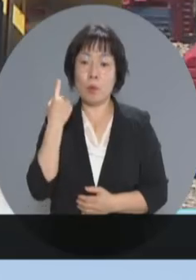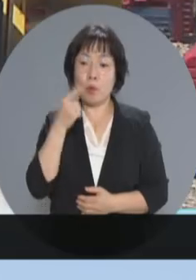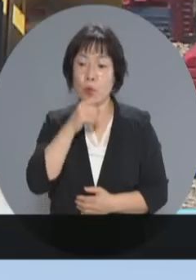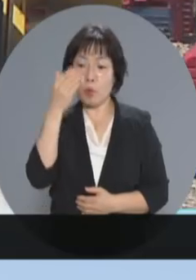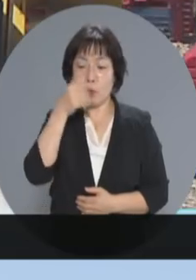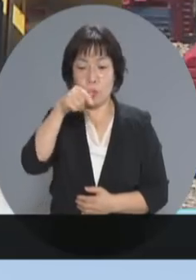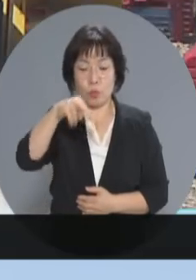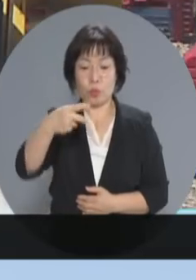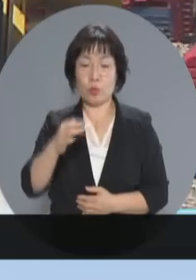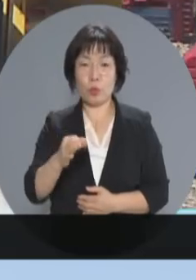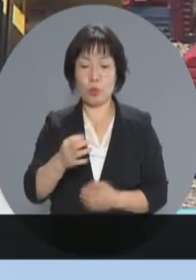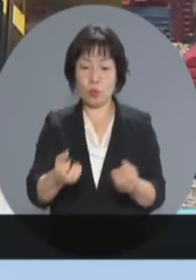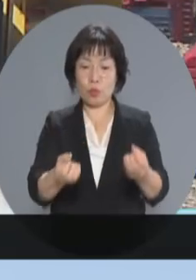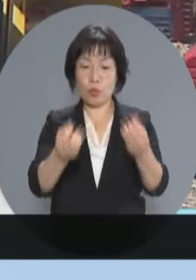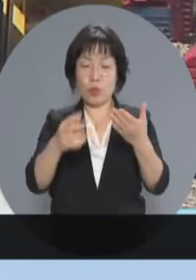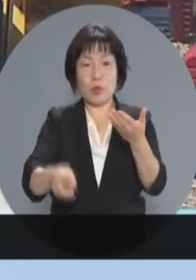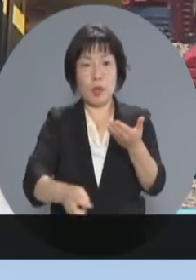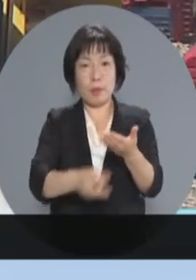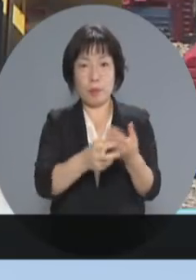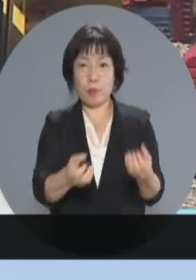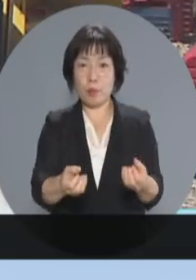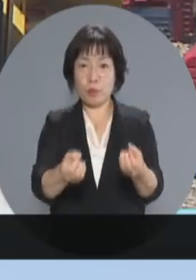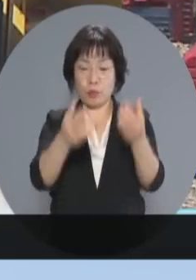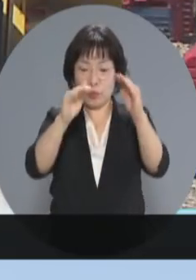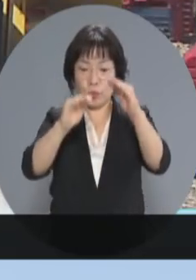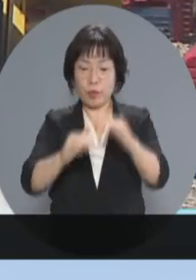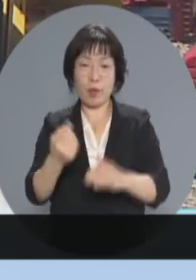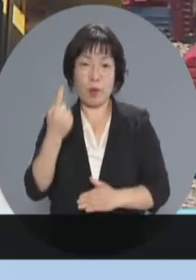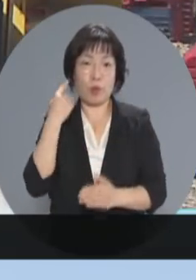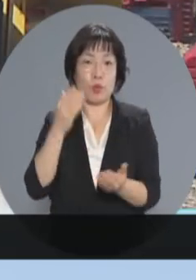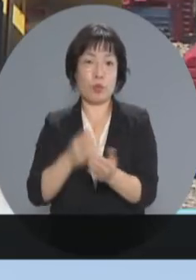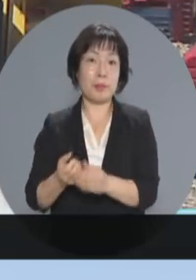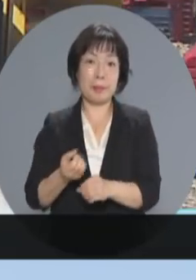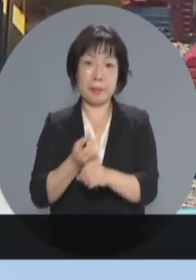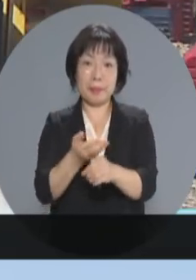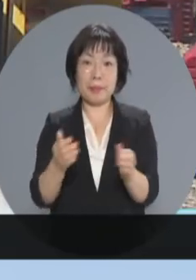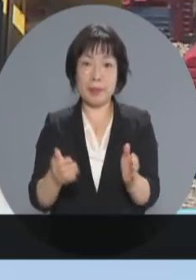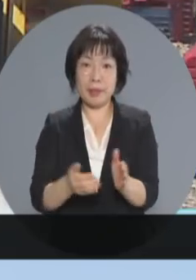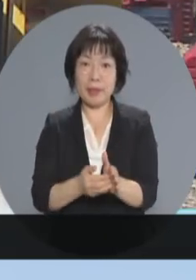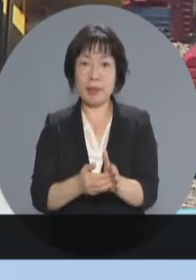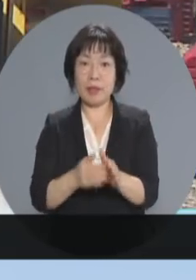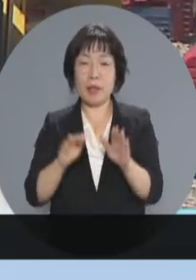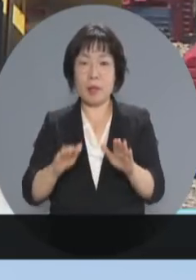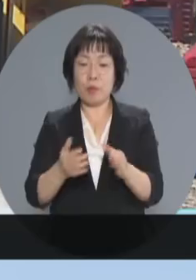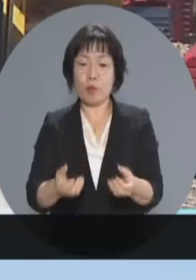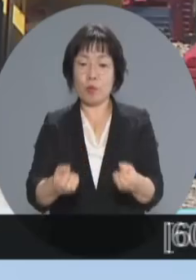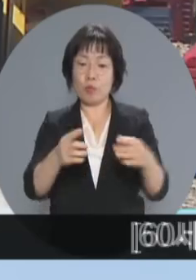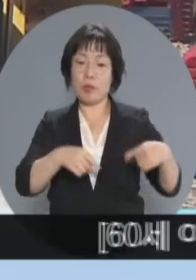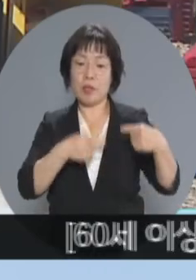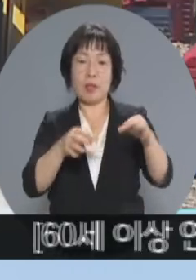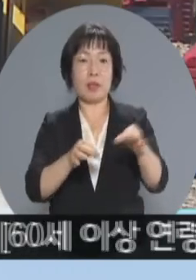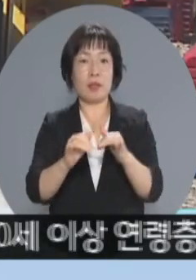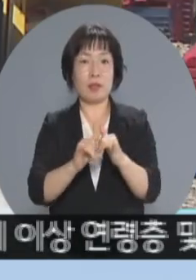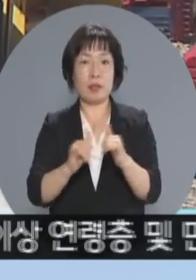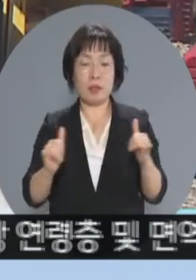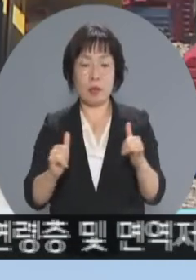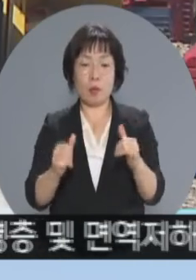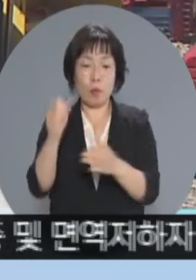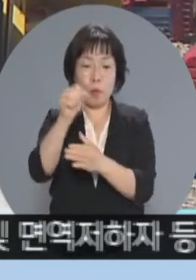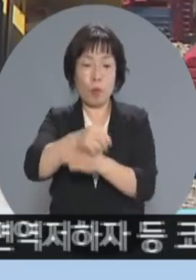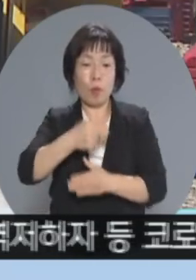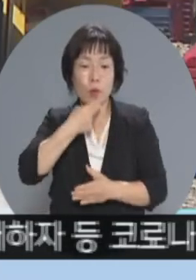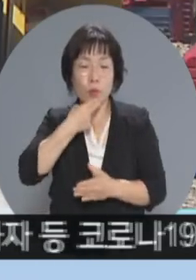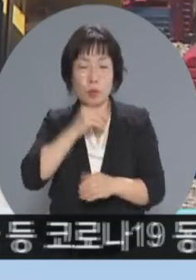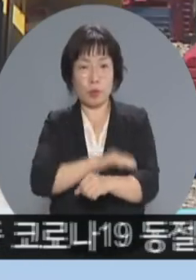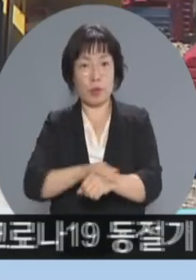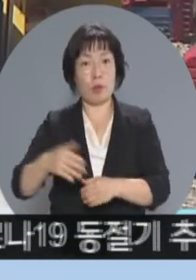여수 국동항에서 열린 축제들이 불법축제였다는 내용 어제 전해드렸는데요 이번엔 축제에 참여한 상인들이 무허가